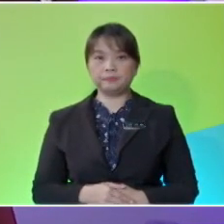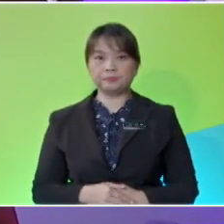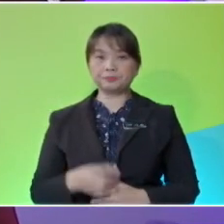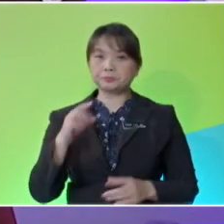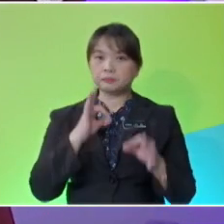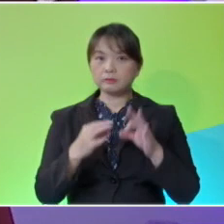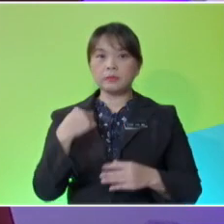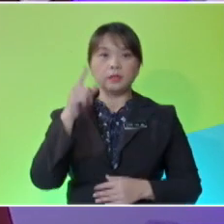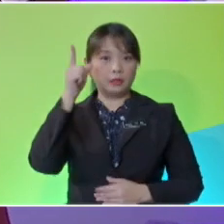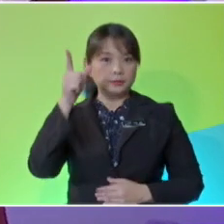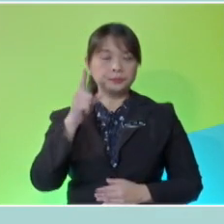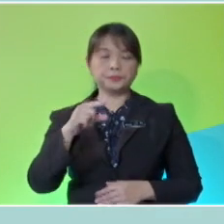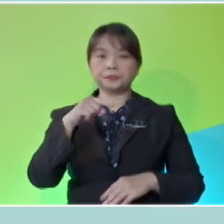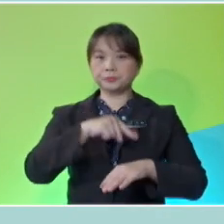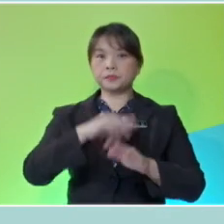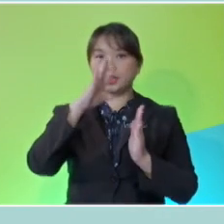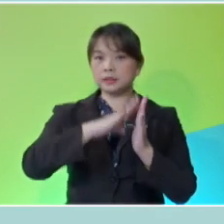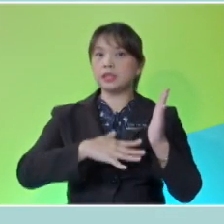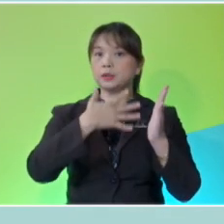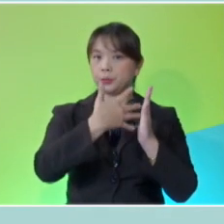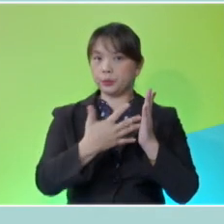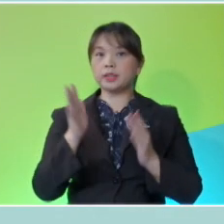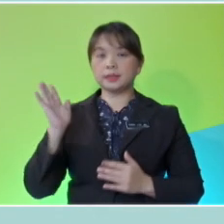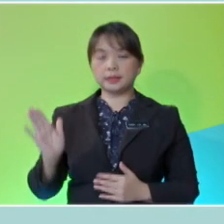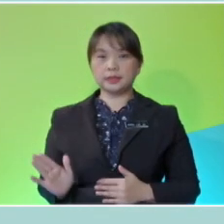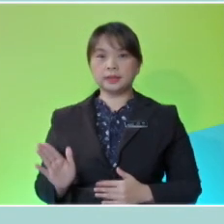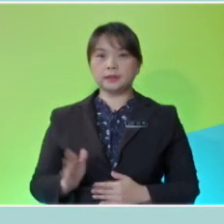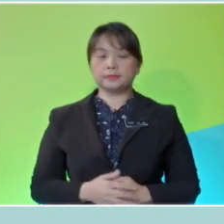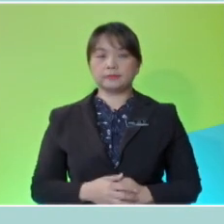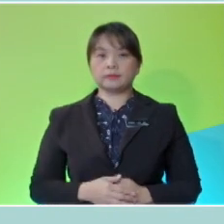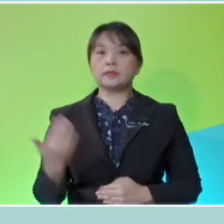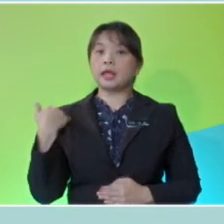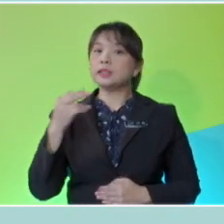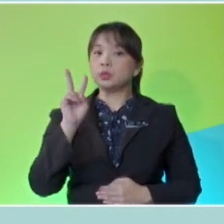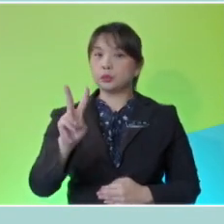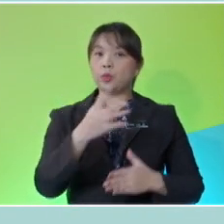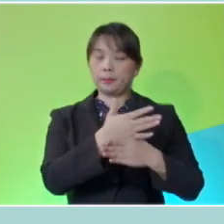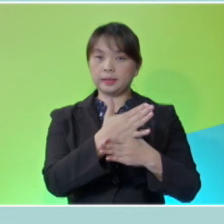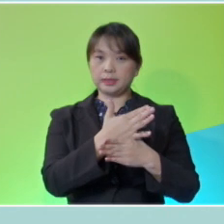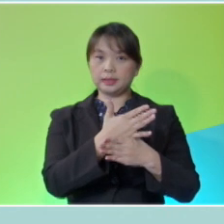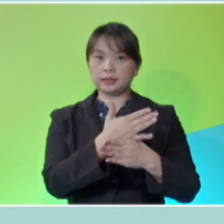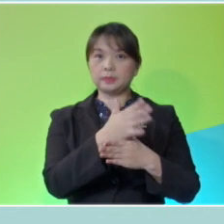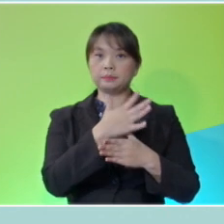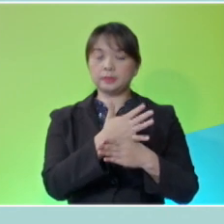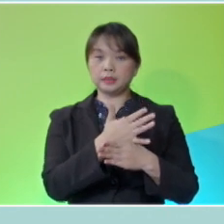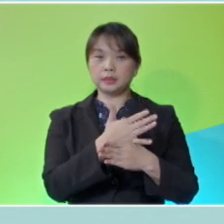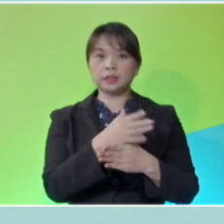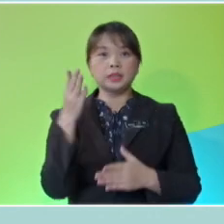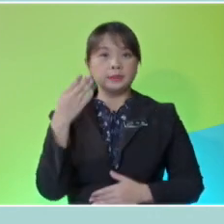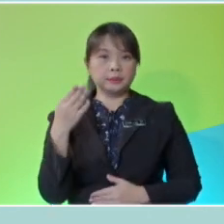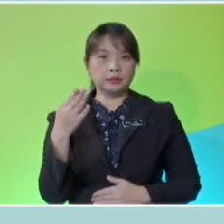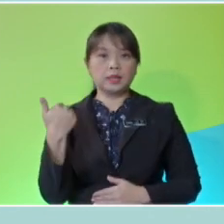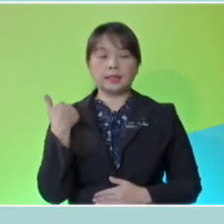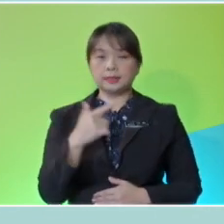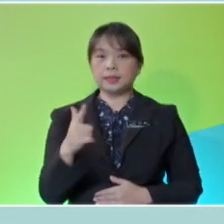dilihat pada jadwal yang ditunjukkan Oke jadwal ini telah dibagikan kepada dua bagian yaitu bagian yang berwarna biru adalah